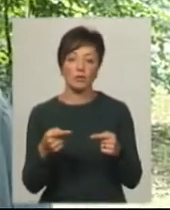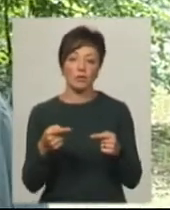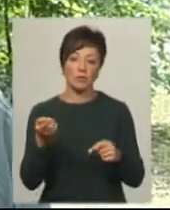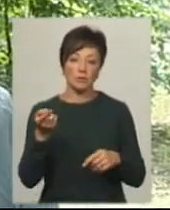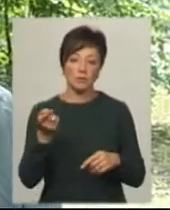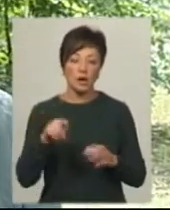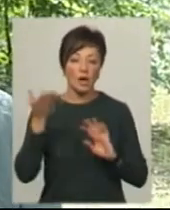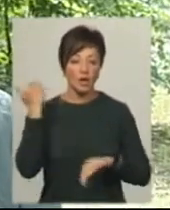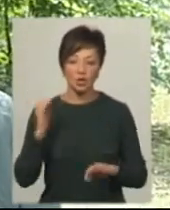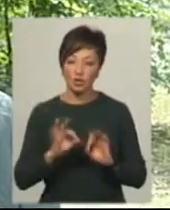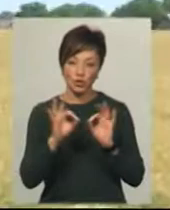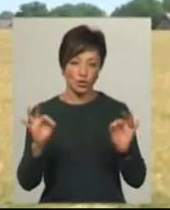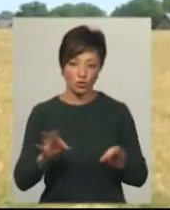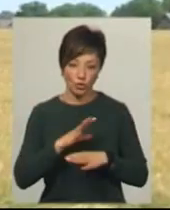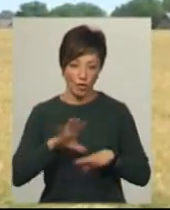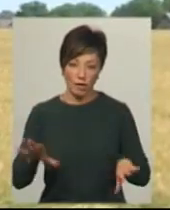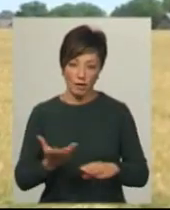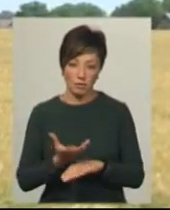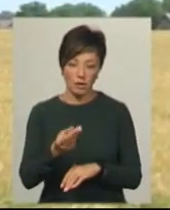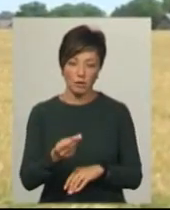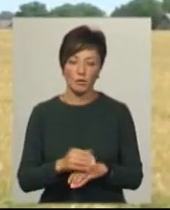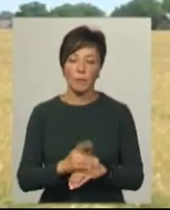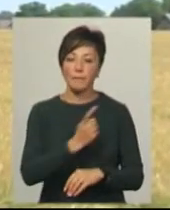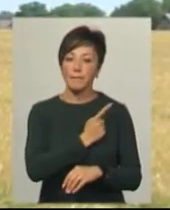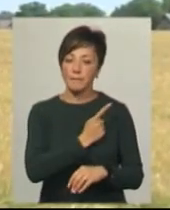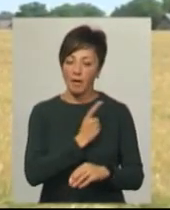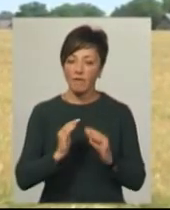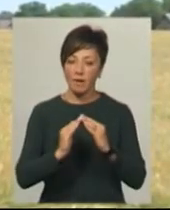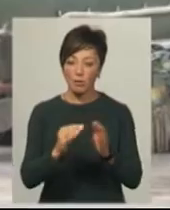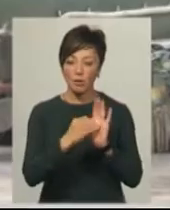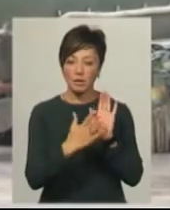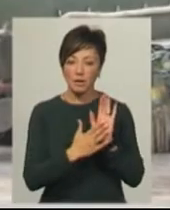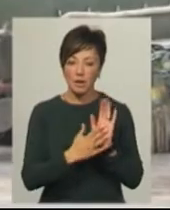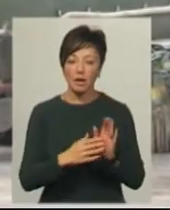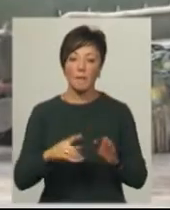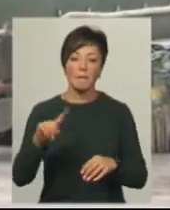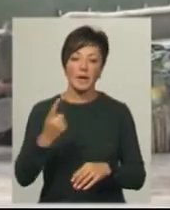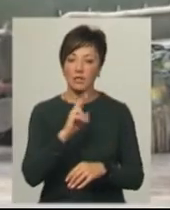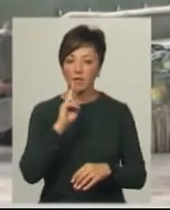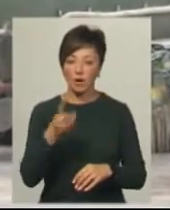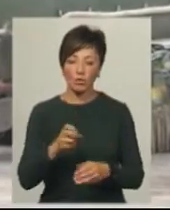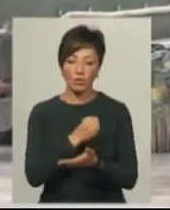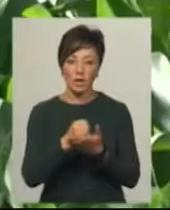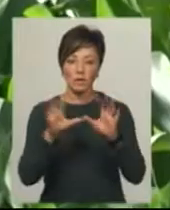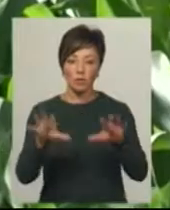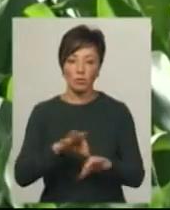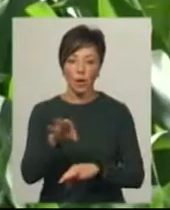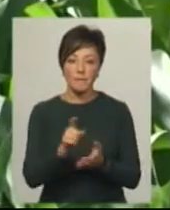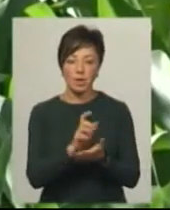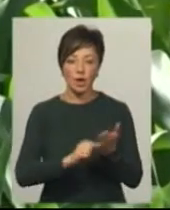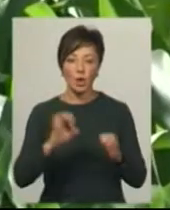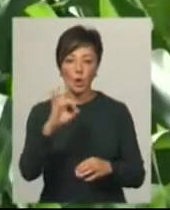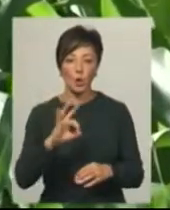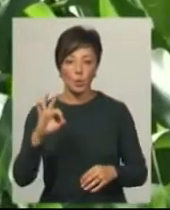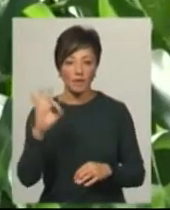цьому раніше вони нічого не сплачували. Для фермерів-одноосібників прописали, що перші 2 роки після ухвалення законопроекту податок становитиме